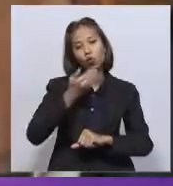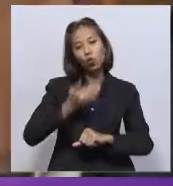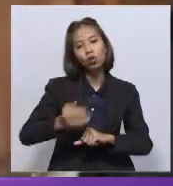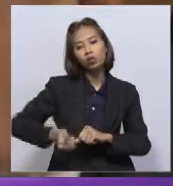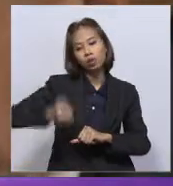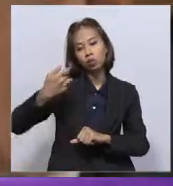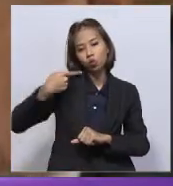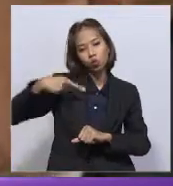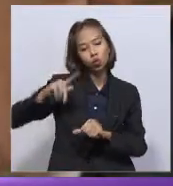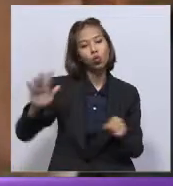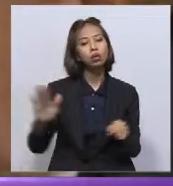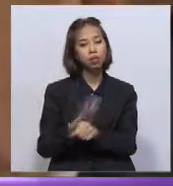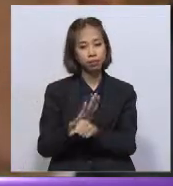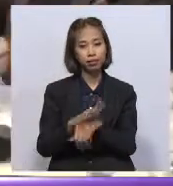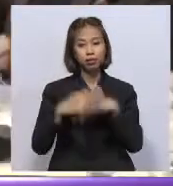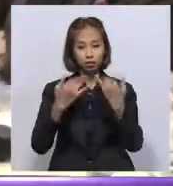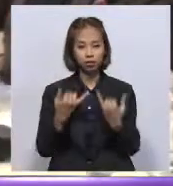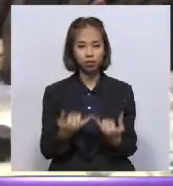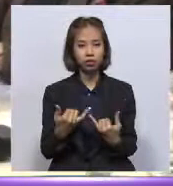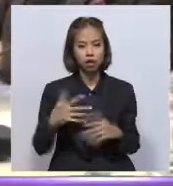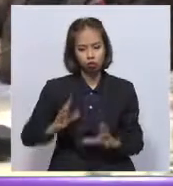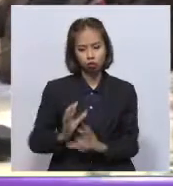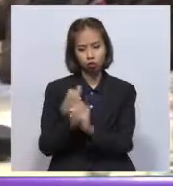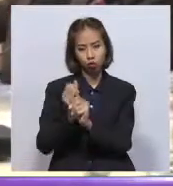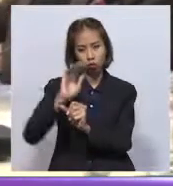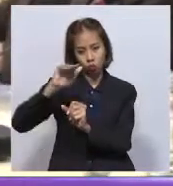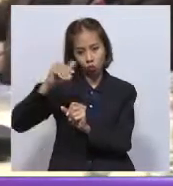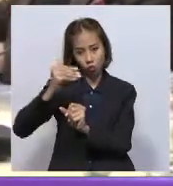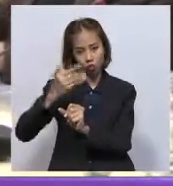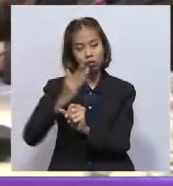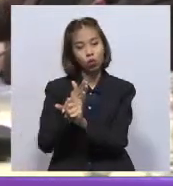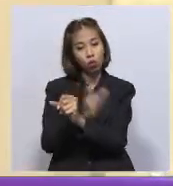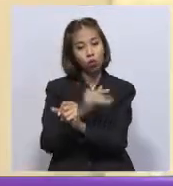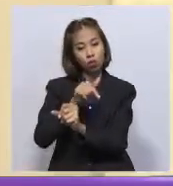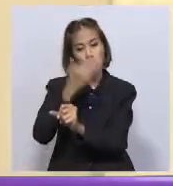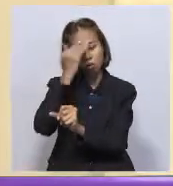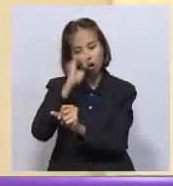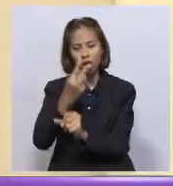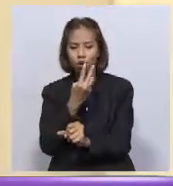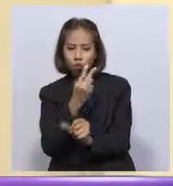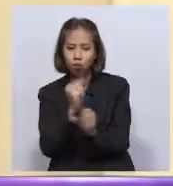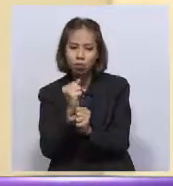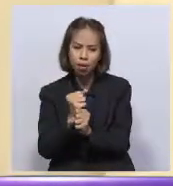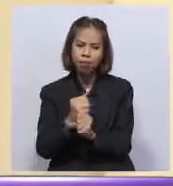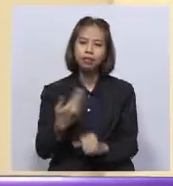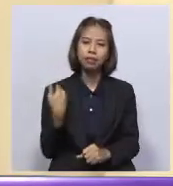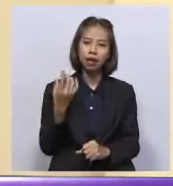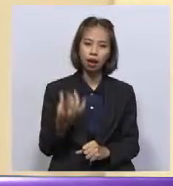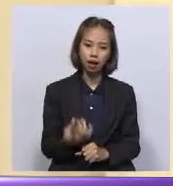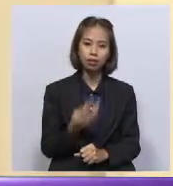เกิดประโยชน์สูงสุดโดยให้สรุปความคืบหน้าการทำงานเป็นระยะเพื่อให้เห็นถึงความก้าวหน้าในการทำงานไปฟังเสียงท่านนาย